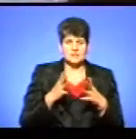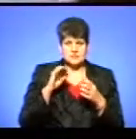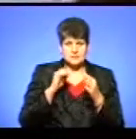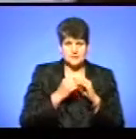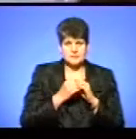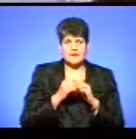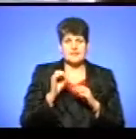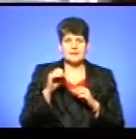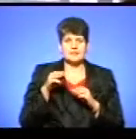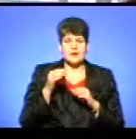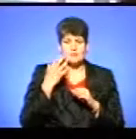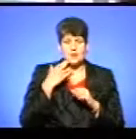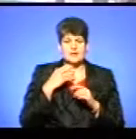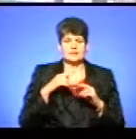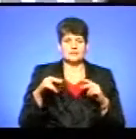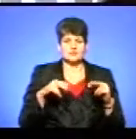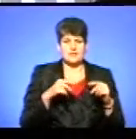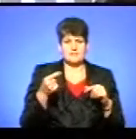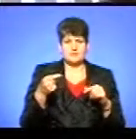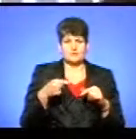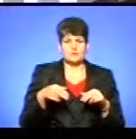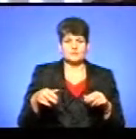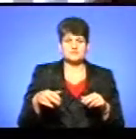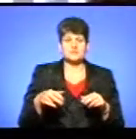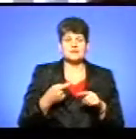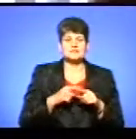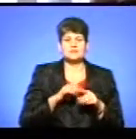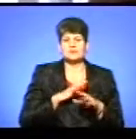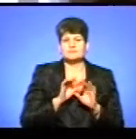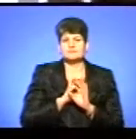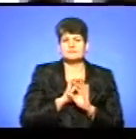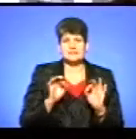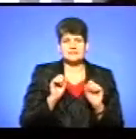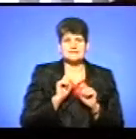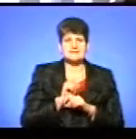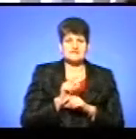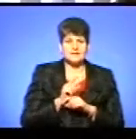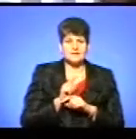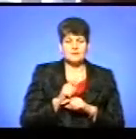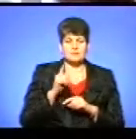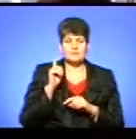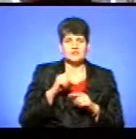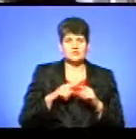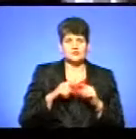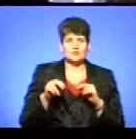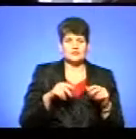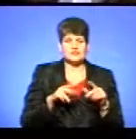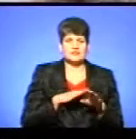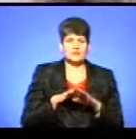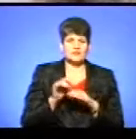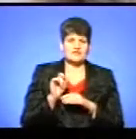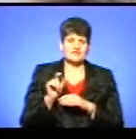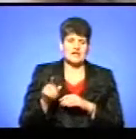ми танцювали тут на першому поверсі. Це завдання було суперове, було енергійне, ми показали те, як ми гарно вміємо швидко танцювати і виконувати